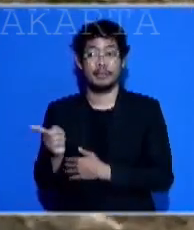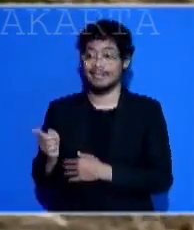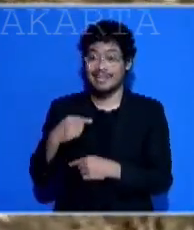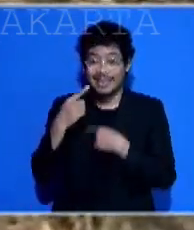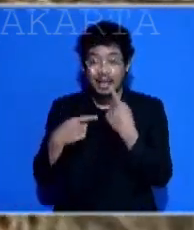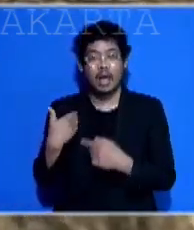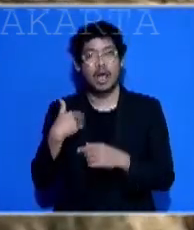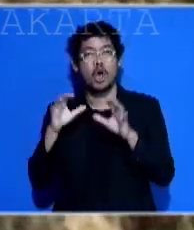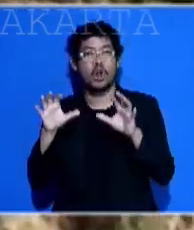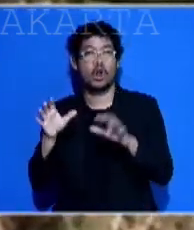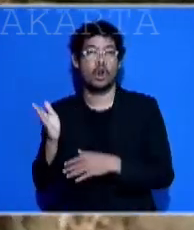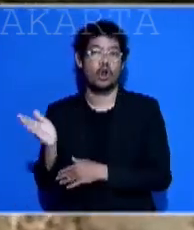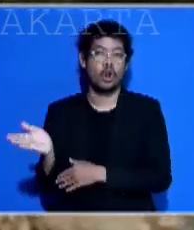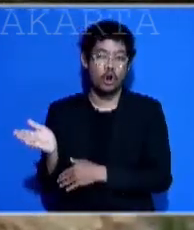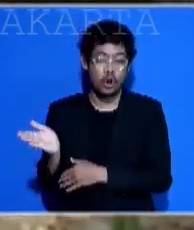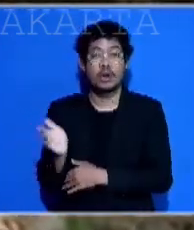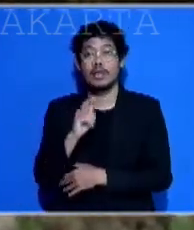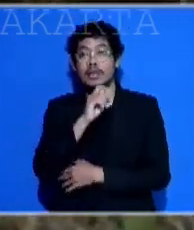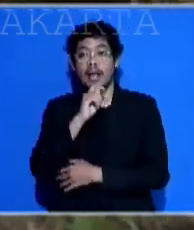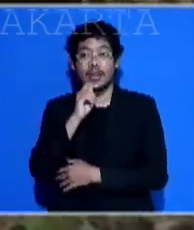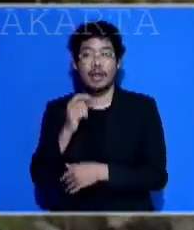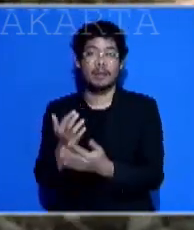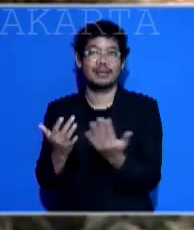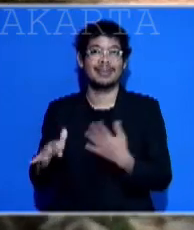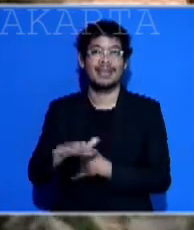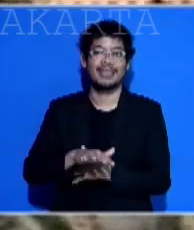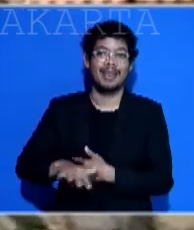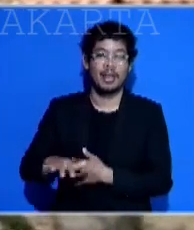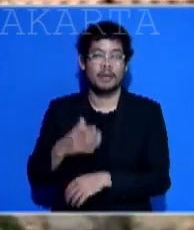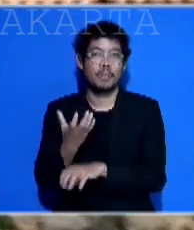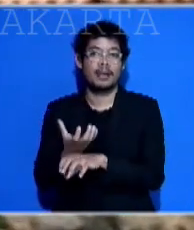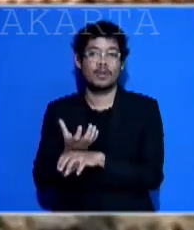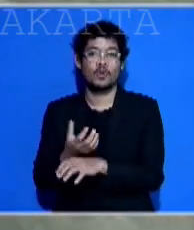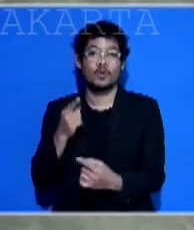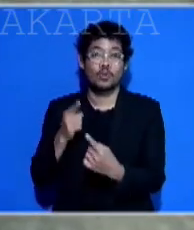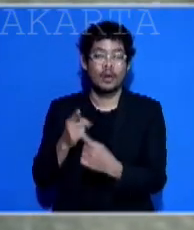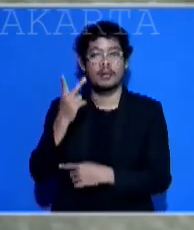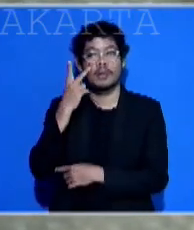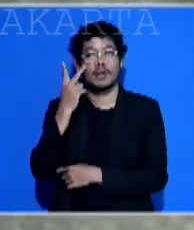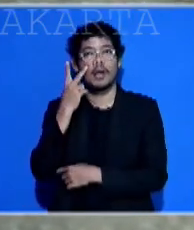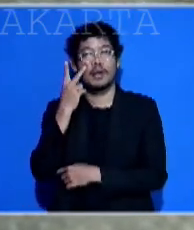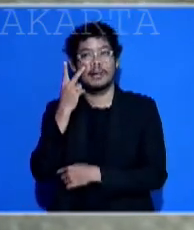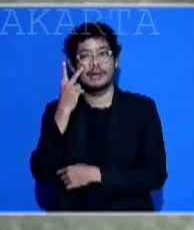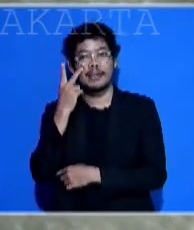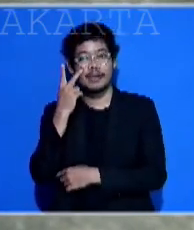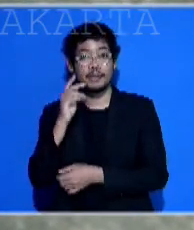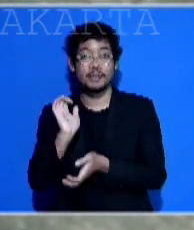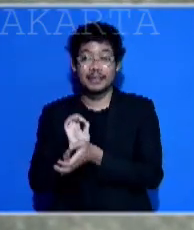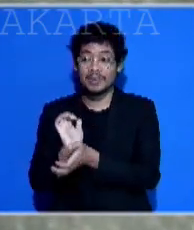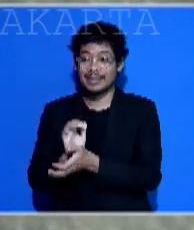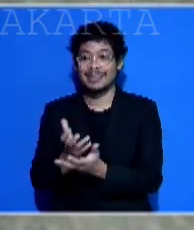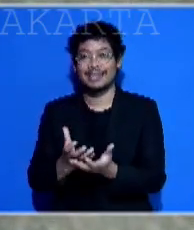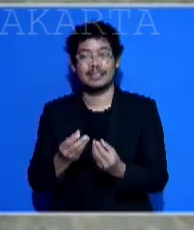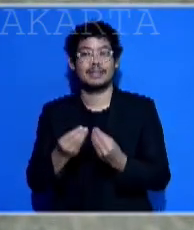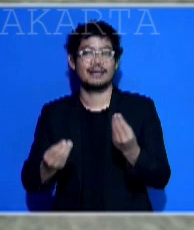wau, warga masyarakat ing sak kiwa tengenipun watu wayang menika badhe njagi lestanturing situs watu wayang menika. Warga masyarakat ugi